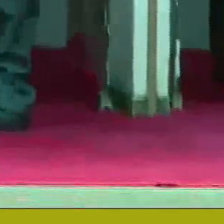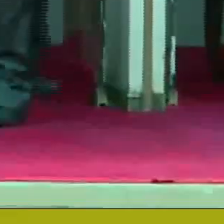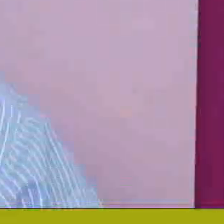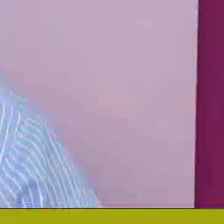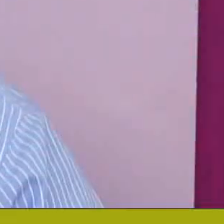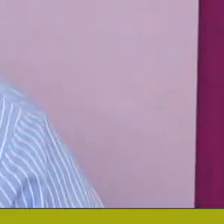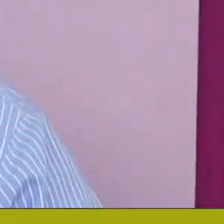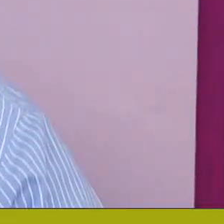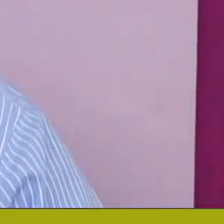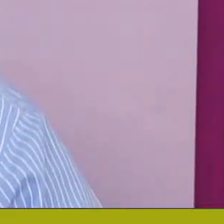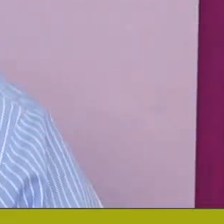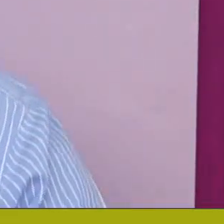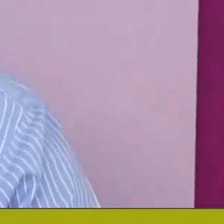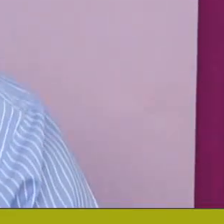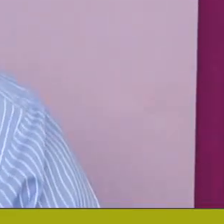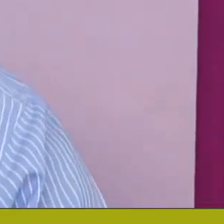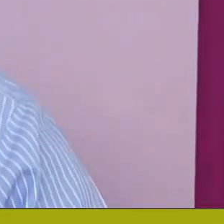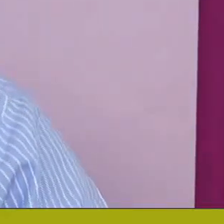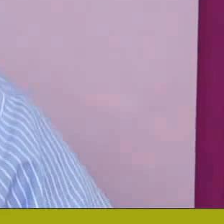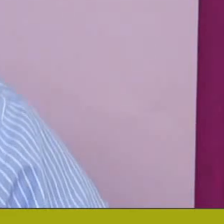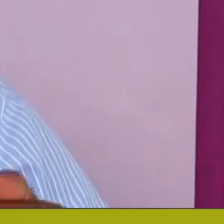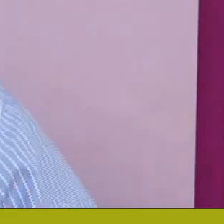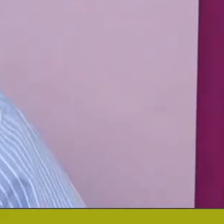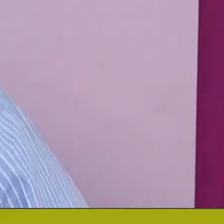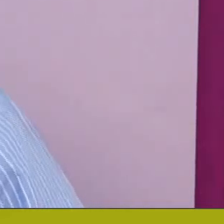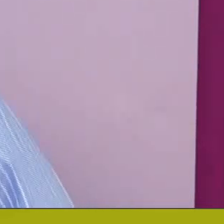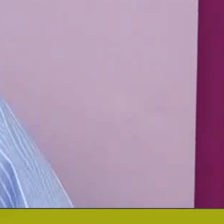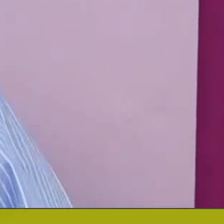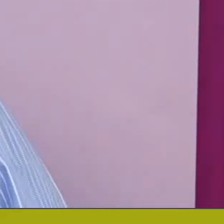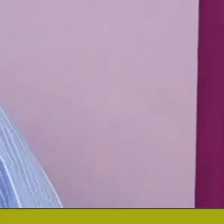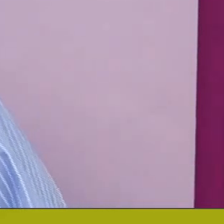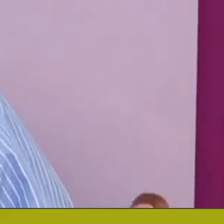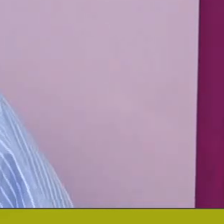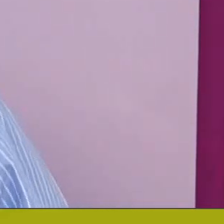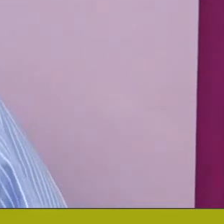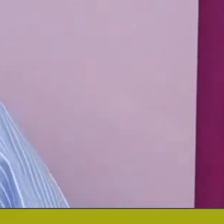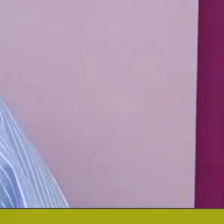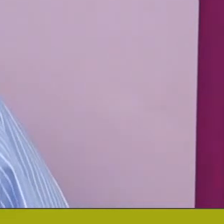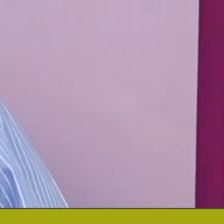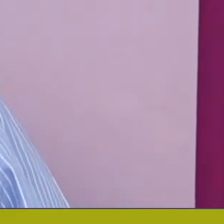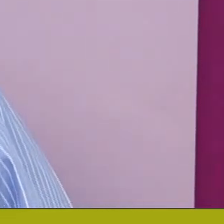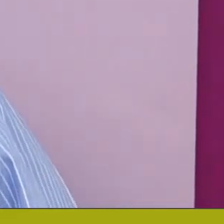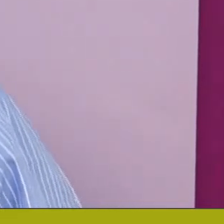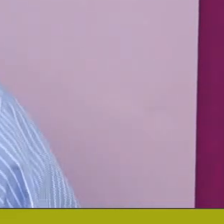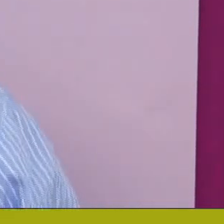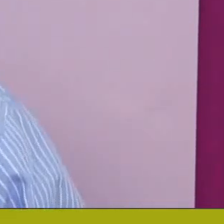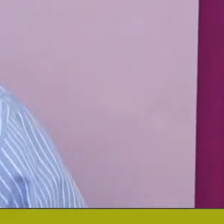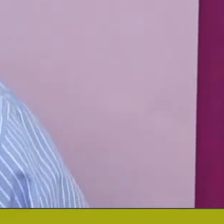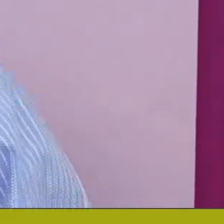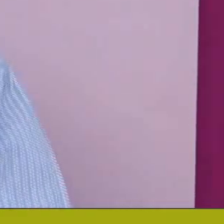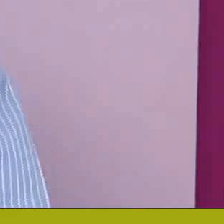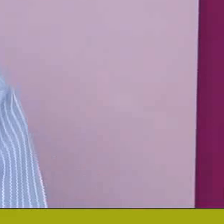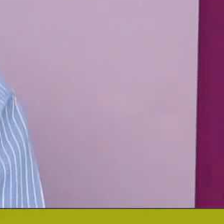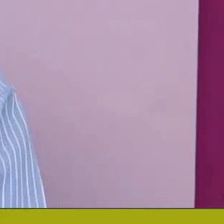serikalini. Because it is like we are confusing the handshake of two gentlemen agreement, and